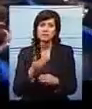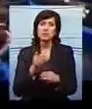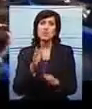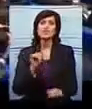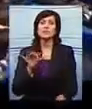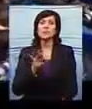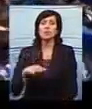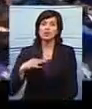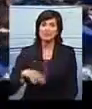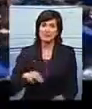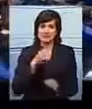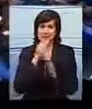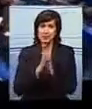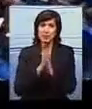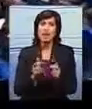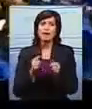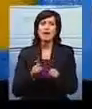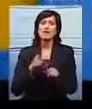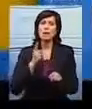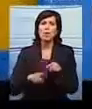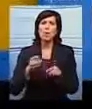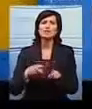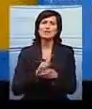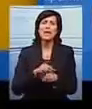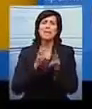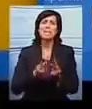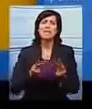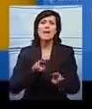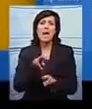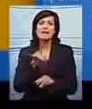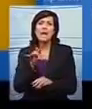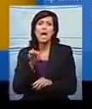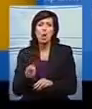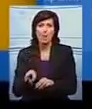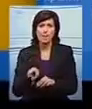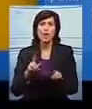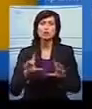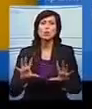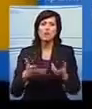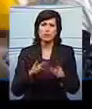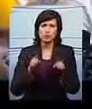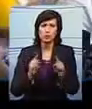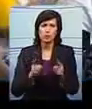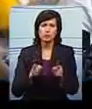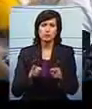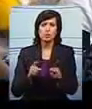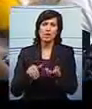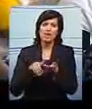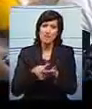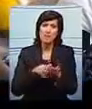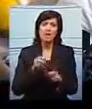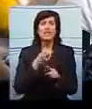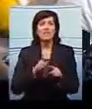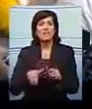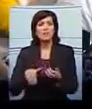сына. Вот скажите, пожалуйста, как так быстро он стал миллиардером? И ну, как, собственно, что произошло, почему? И помогает ли ему в этом его